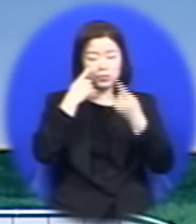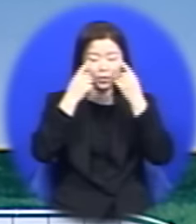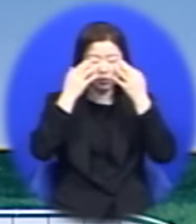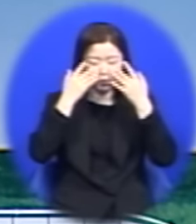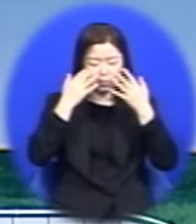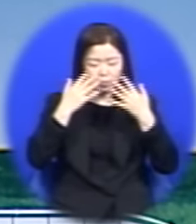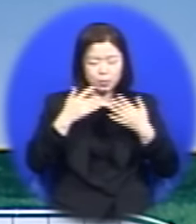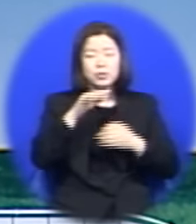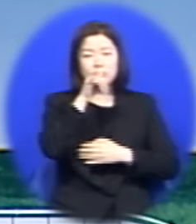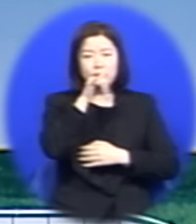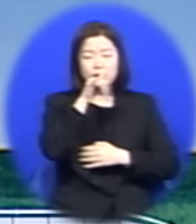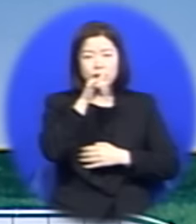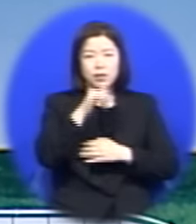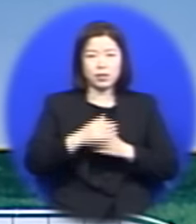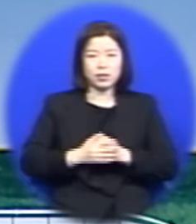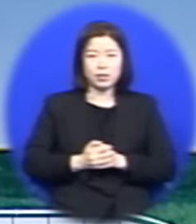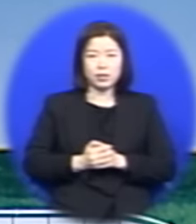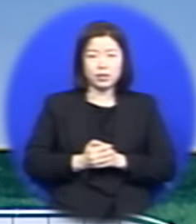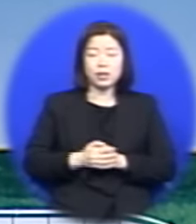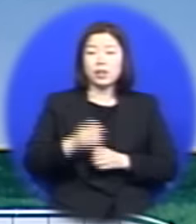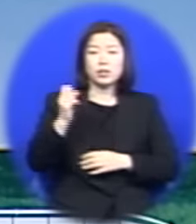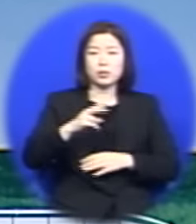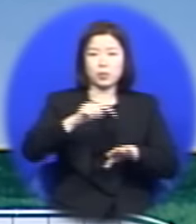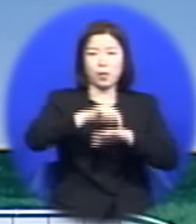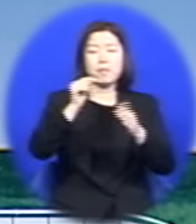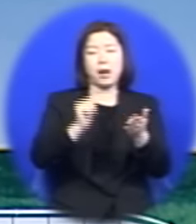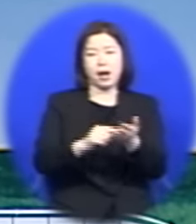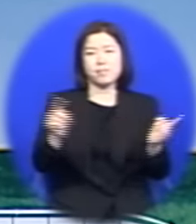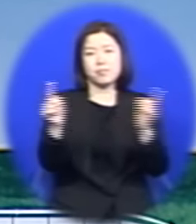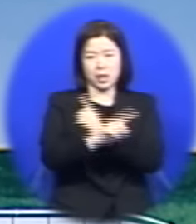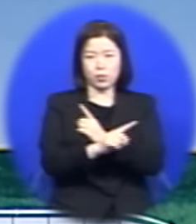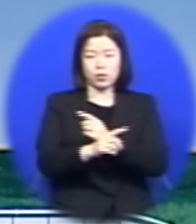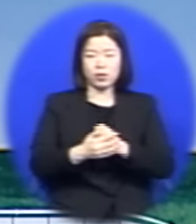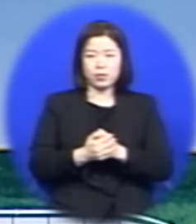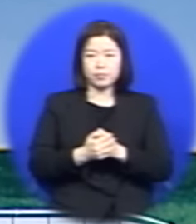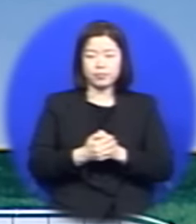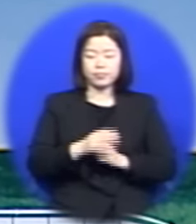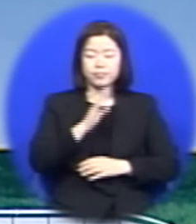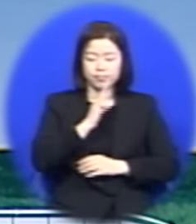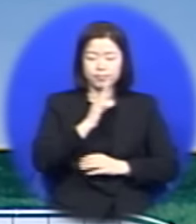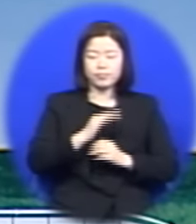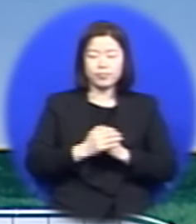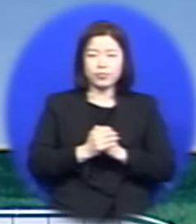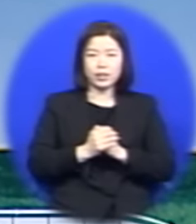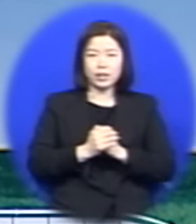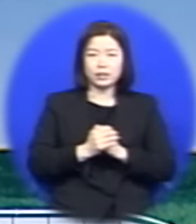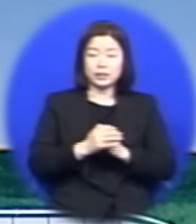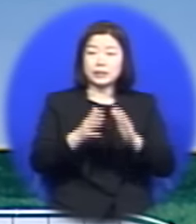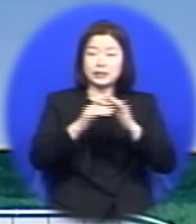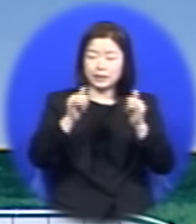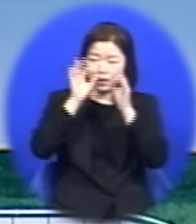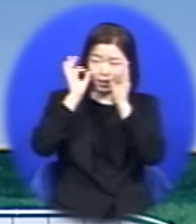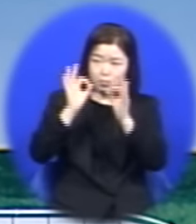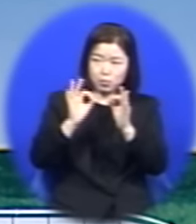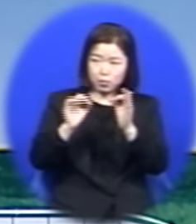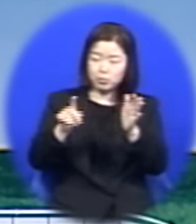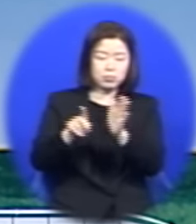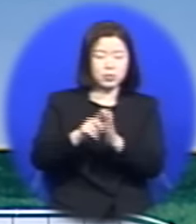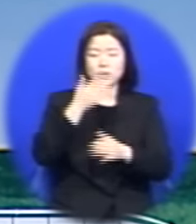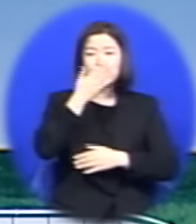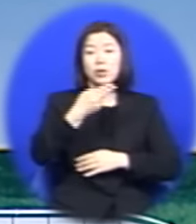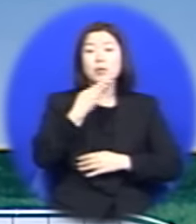활칵 쏟아지더라고요. 그리고 마음을 바꾸셨어요. 그래, 사람을 보고는 믿을 수가